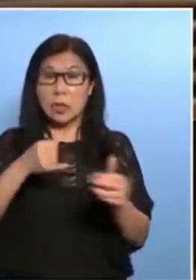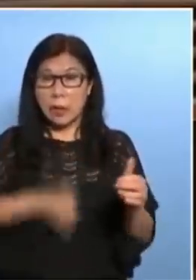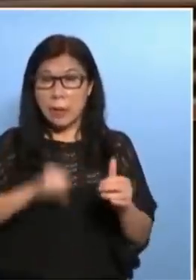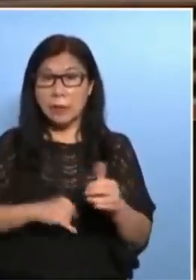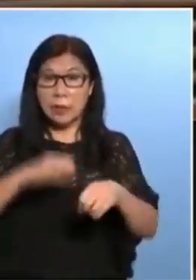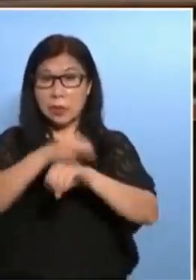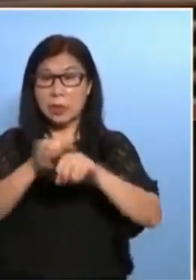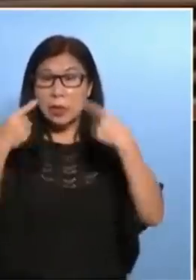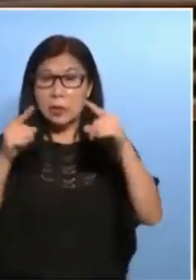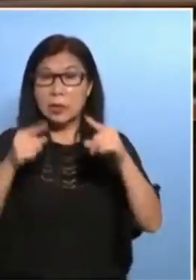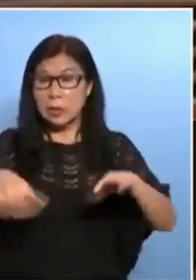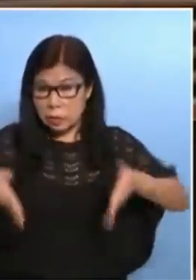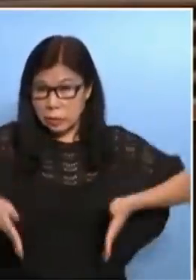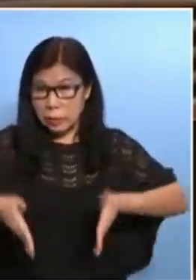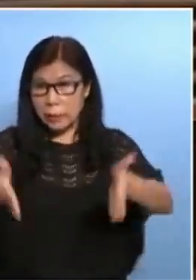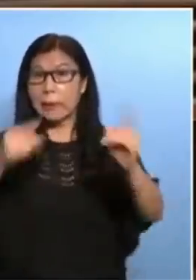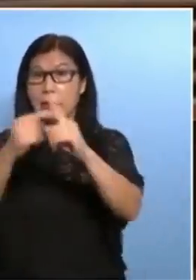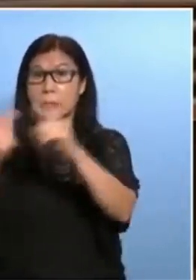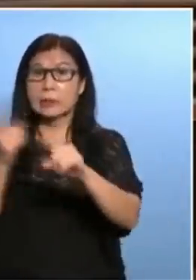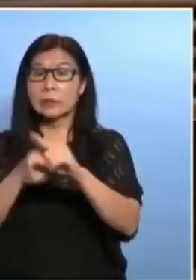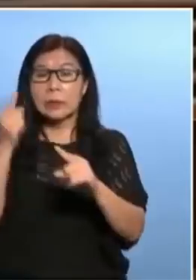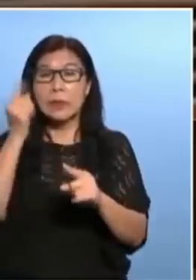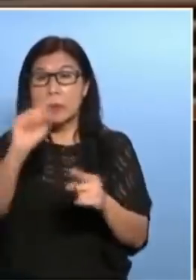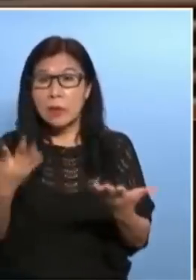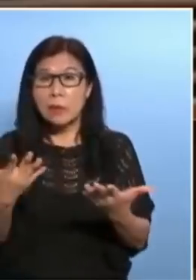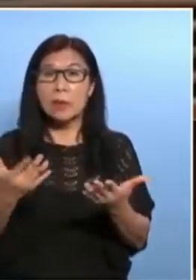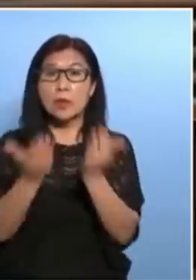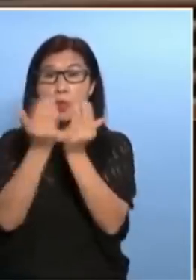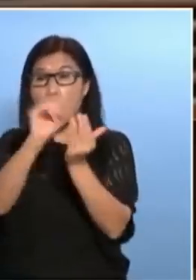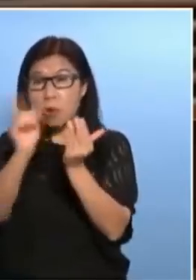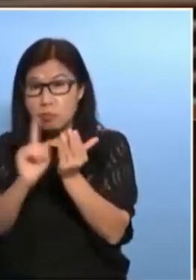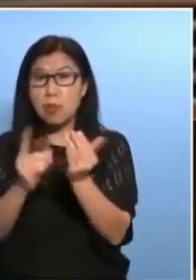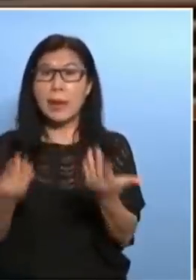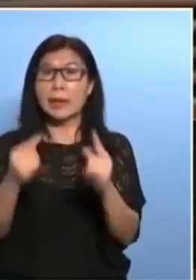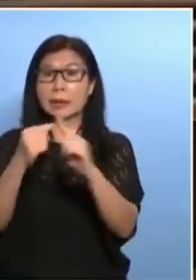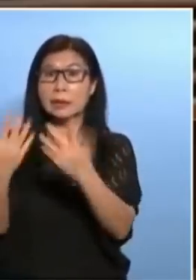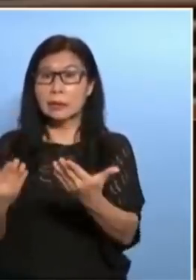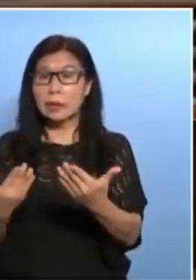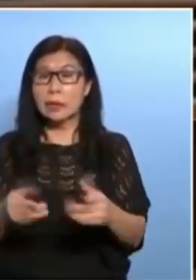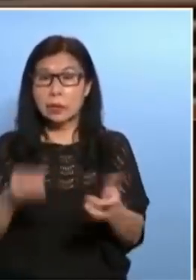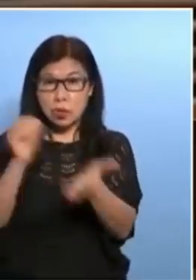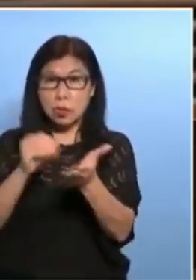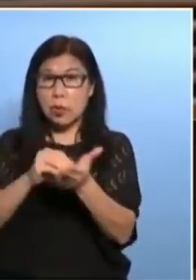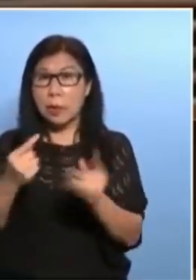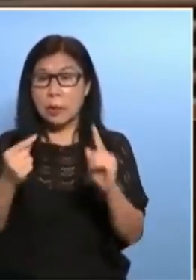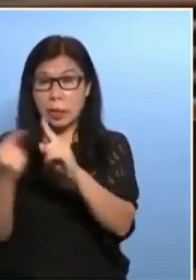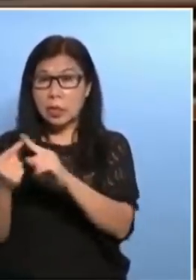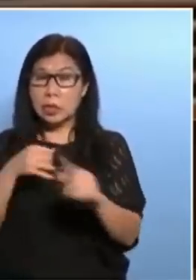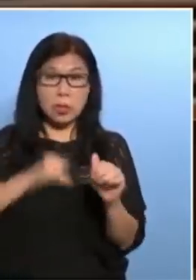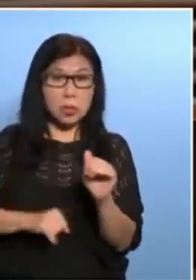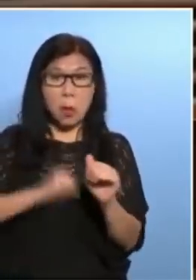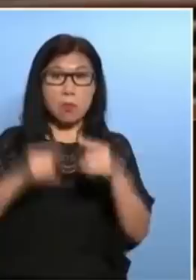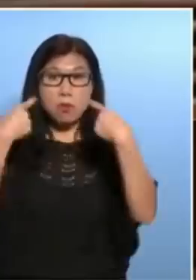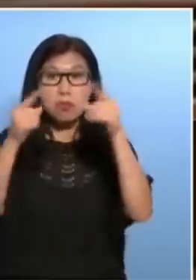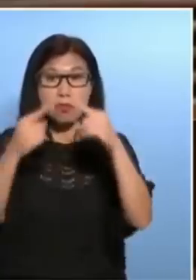任由在街上這一批我都無謂指他們在哪裡讀書出身的人去判斷一個人有沒有侮辱國